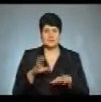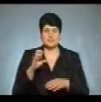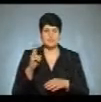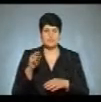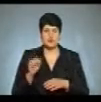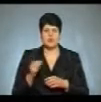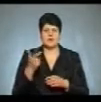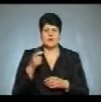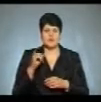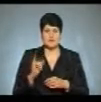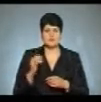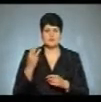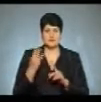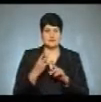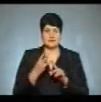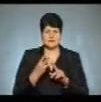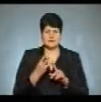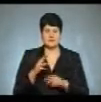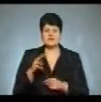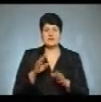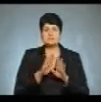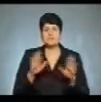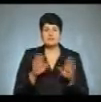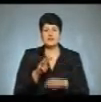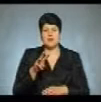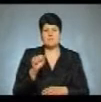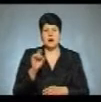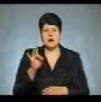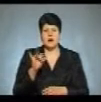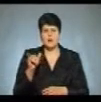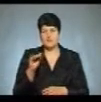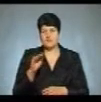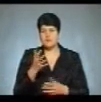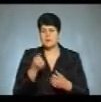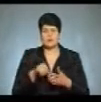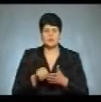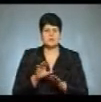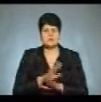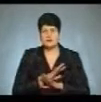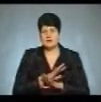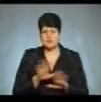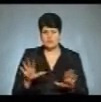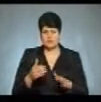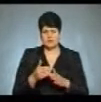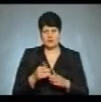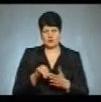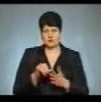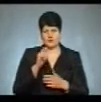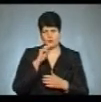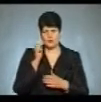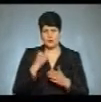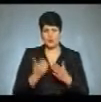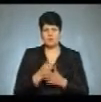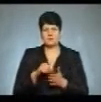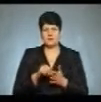третє. Співачка Марув не братиме участі в пісенному конкурсі «Євробачення-2019» від України. Нового